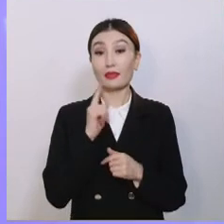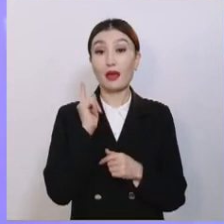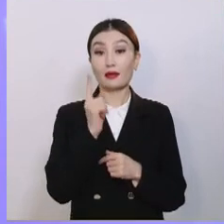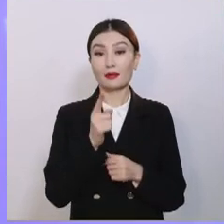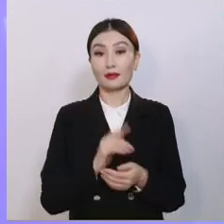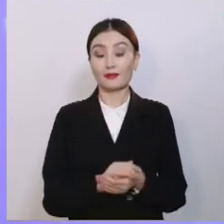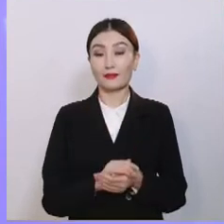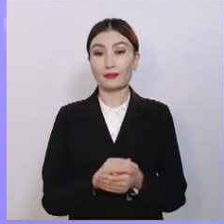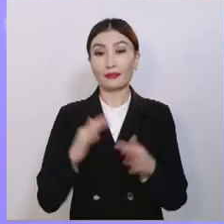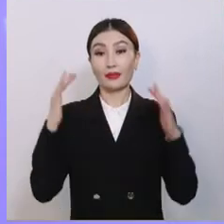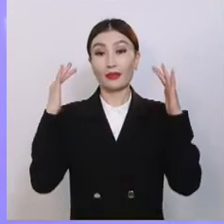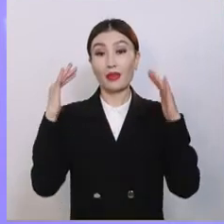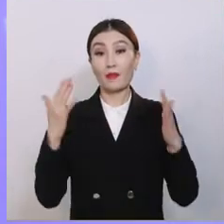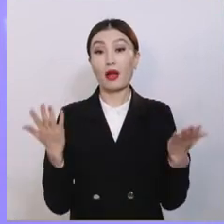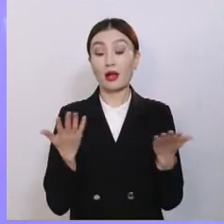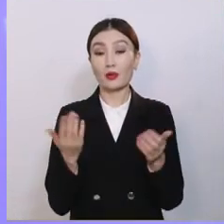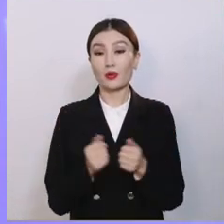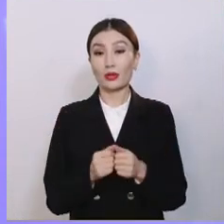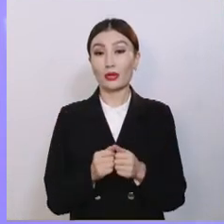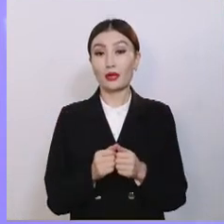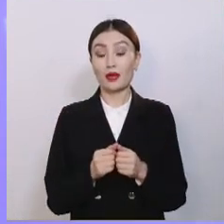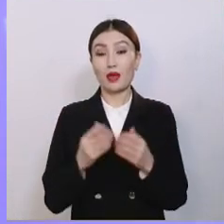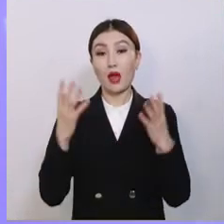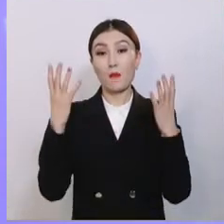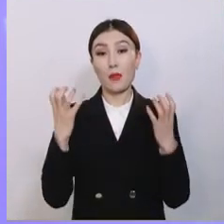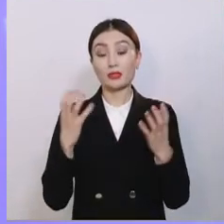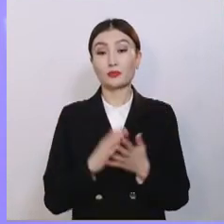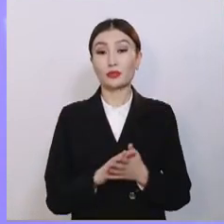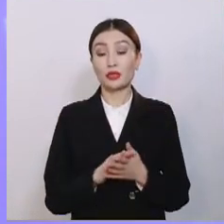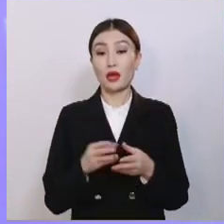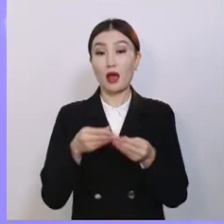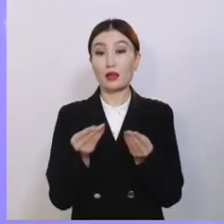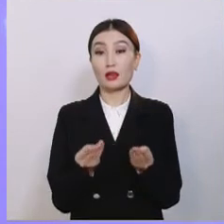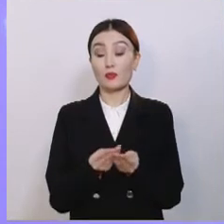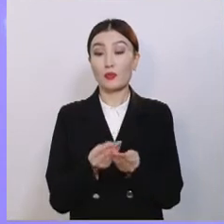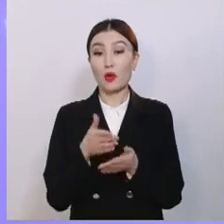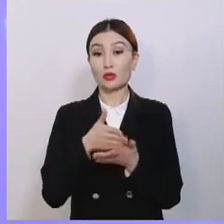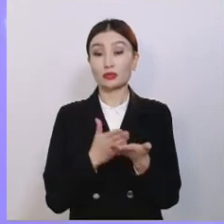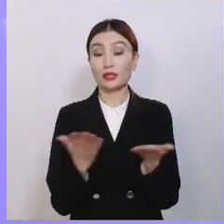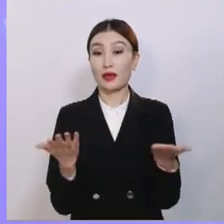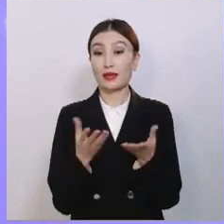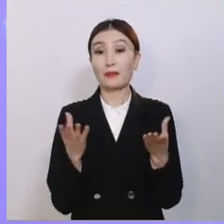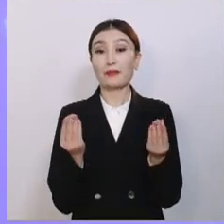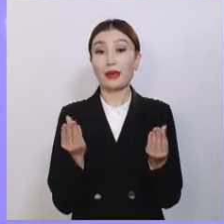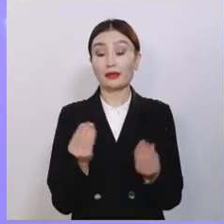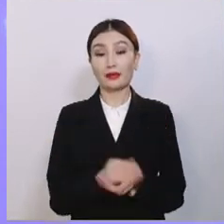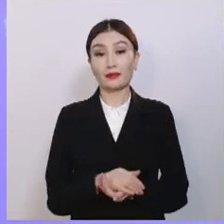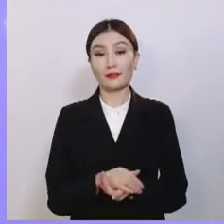Дальние. Небо какое? Пасмурное. Лепешки какие?